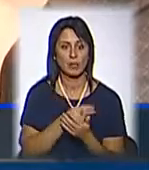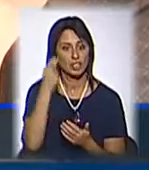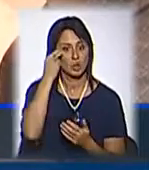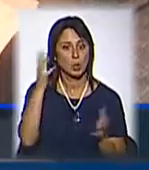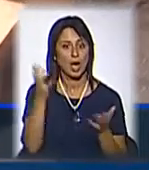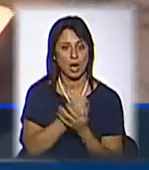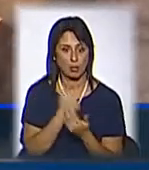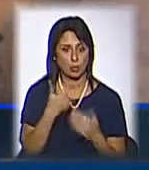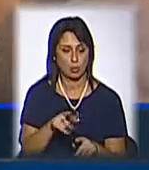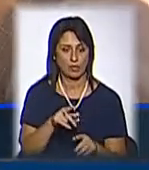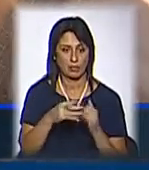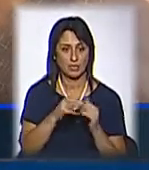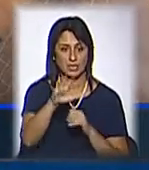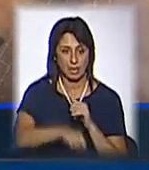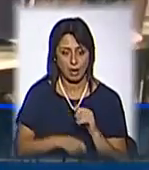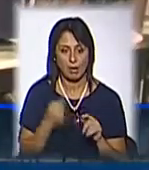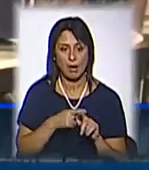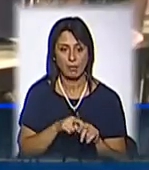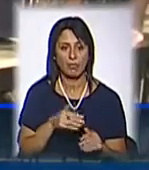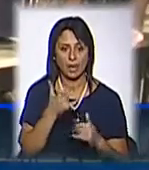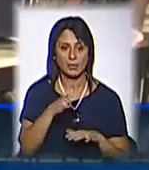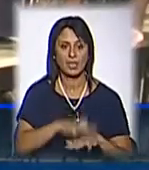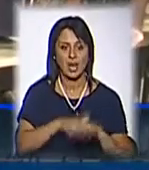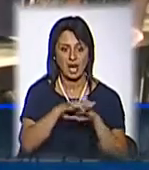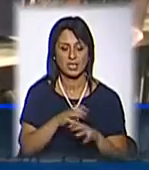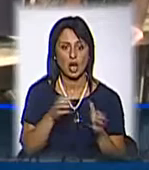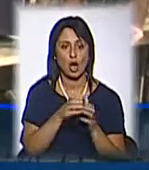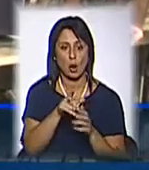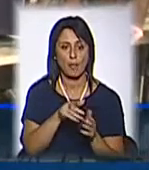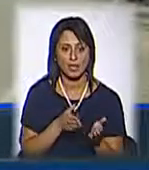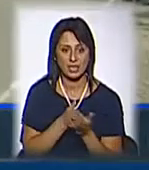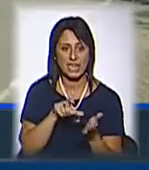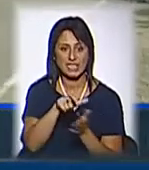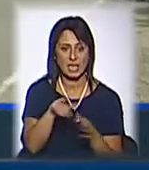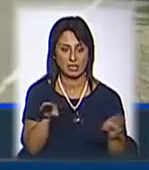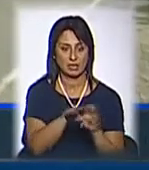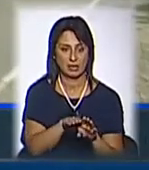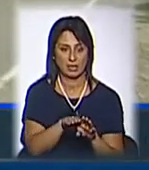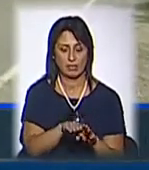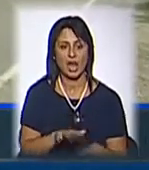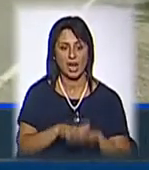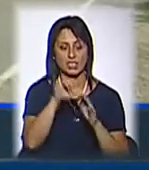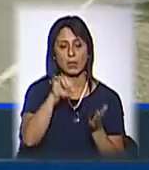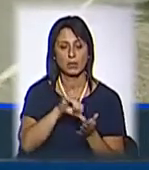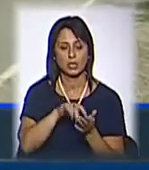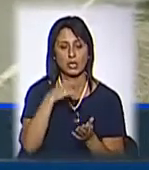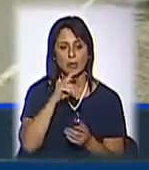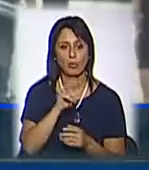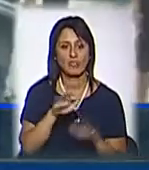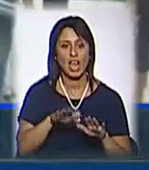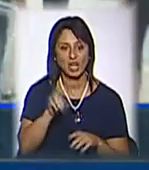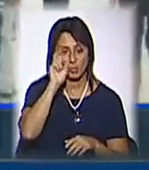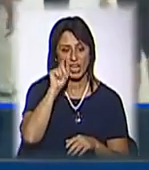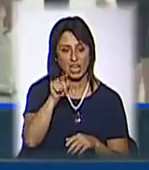ჩინური კომპანია ახორციელებს. აქციის მონაწილეებმა დღეს რამდენიმე საათით კომპანიისკენ მიმავალი გზაც გადაკეტეს. აქციის მონაწილეები ამბობენ, რომ